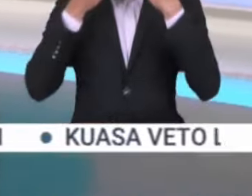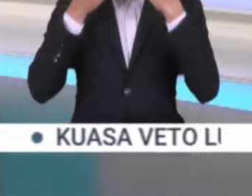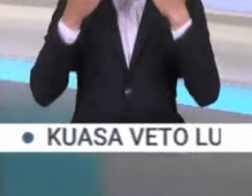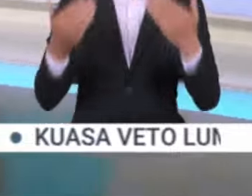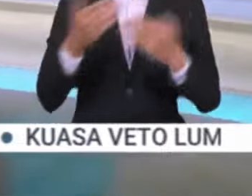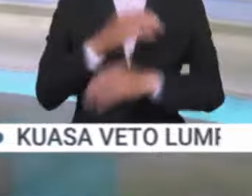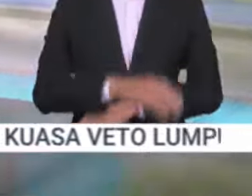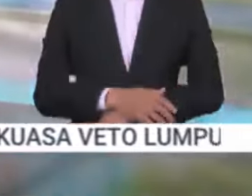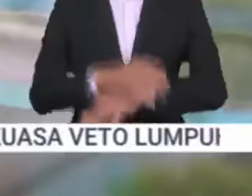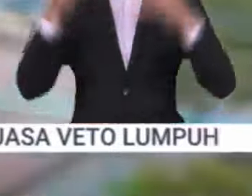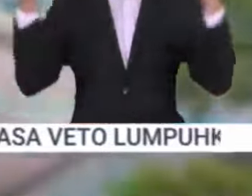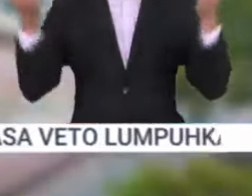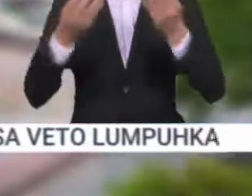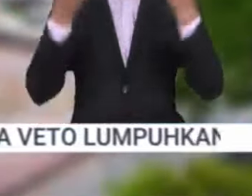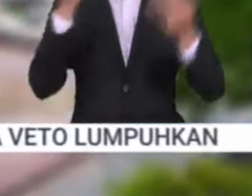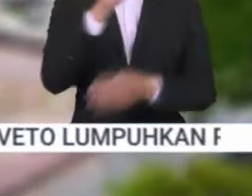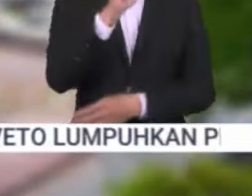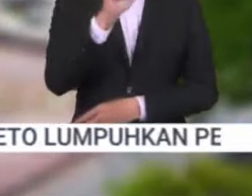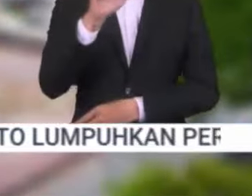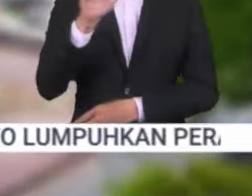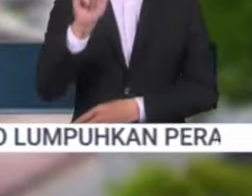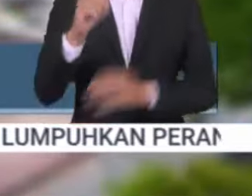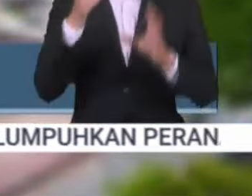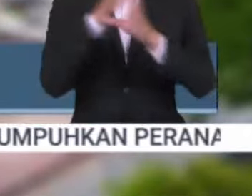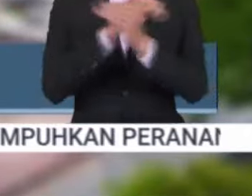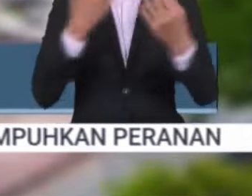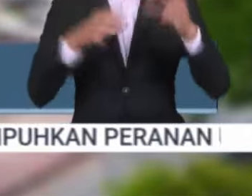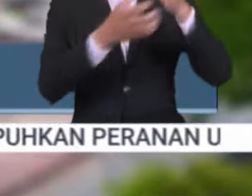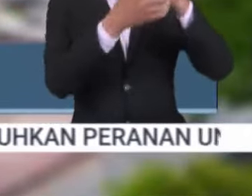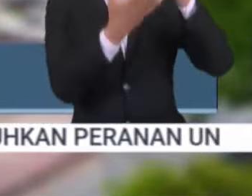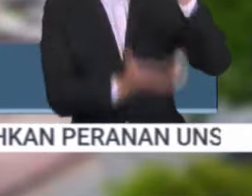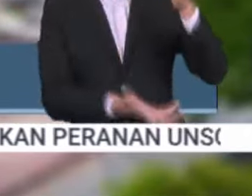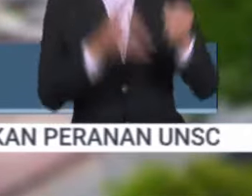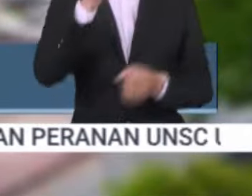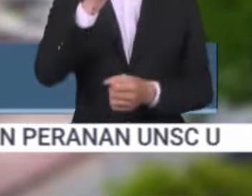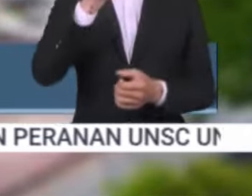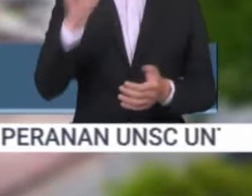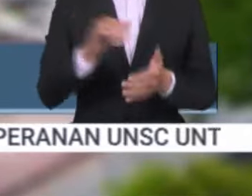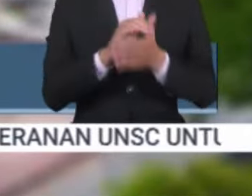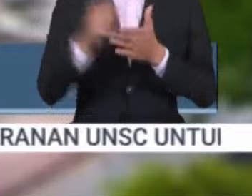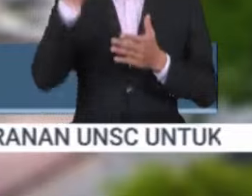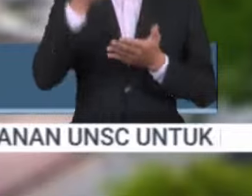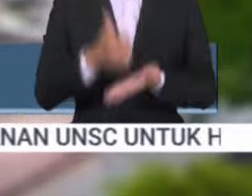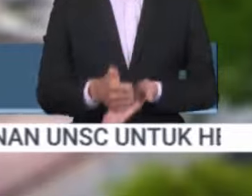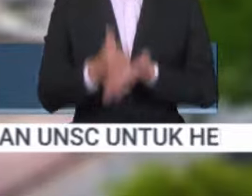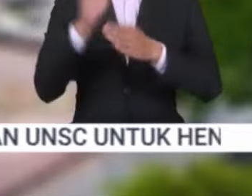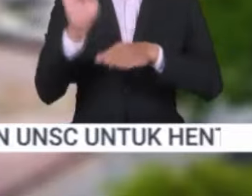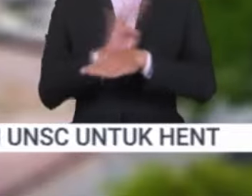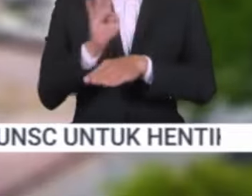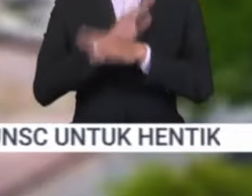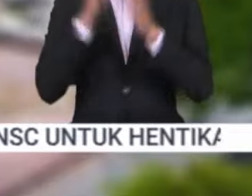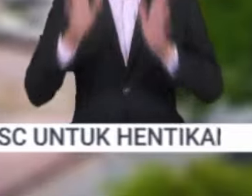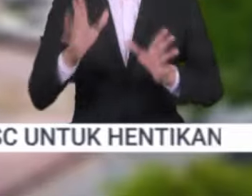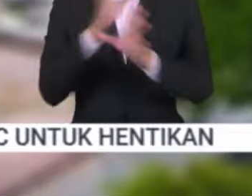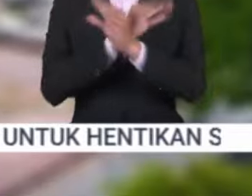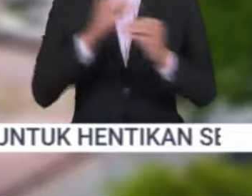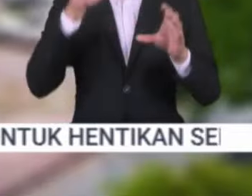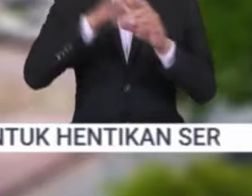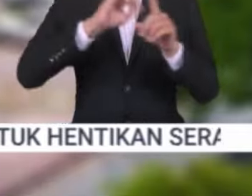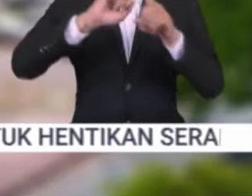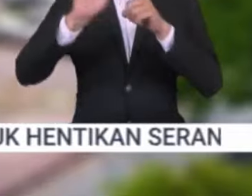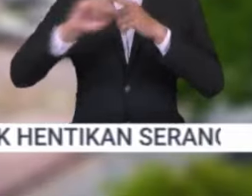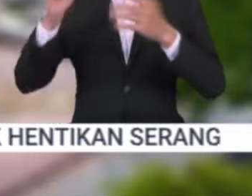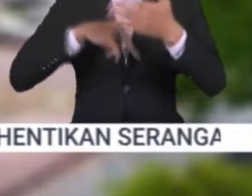kasih Syahira. Majlis Amanah Rakyat Mara Sarawak menyediakan peruntukan RM40 juta ringgit bagi membantu usahawan Sarawak dalam pelbagai